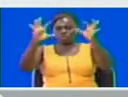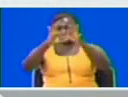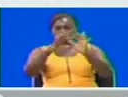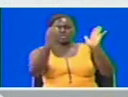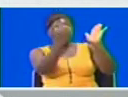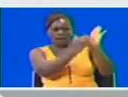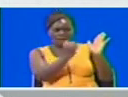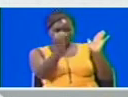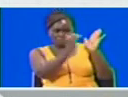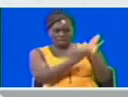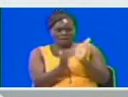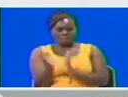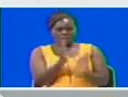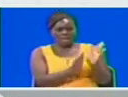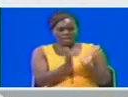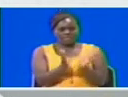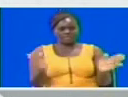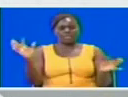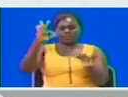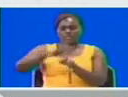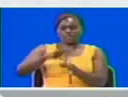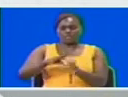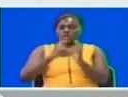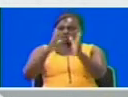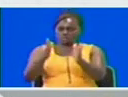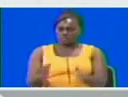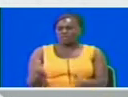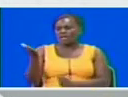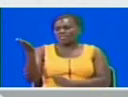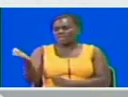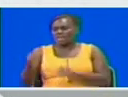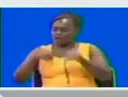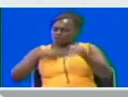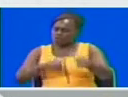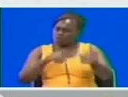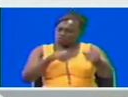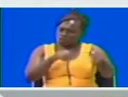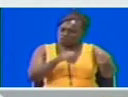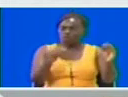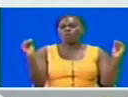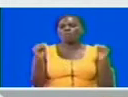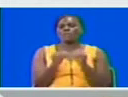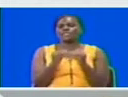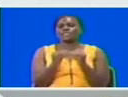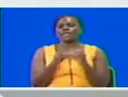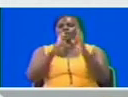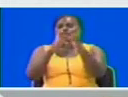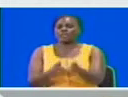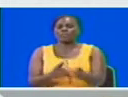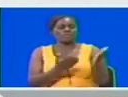katika matayarisho ya uchaguzi mkuu. Ni kuambua alikuwa Emali kaunti ya Makueni kufuatilia matukio hayo, na hii hapa taarifa